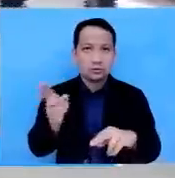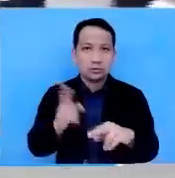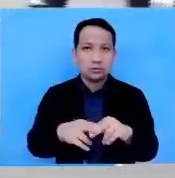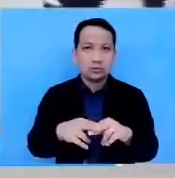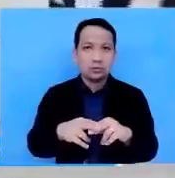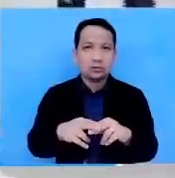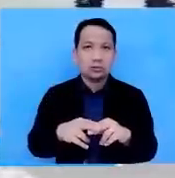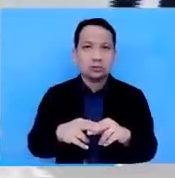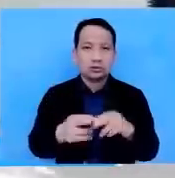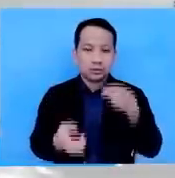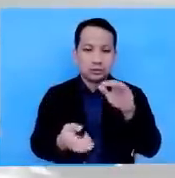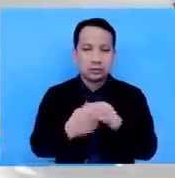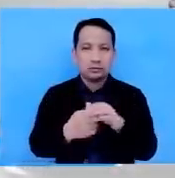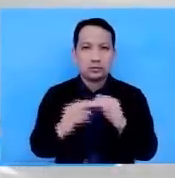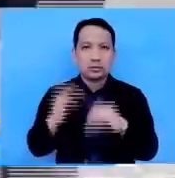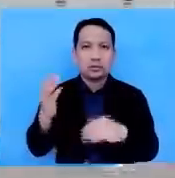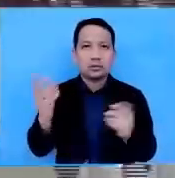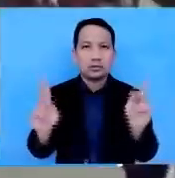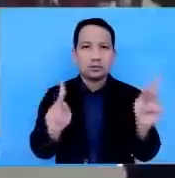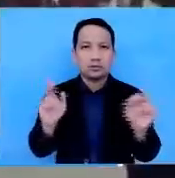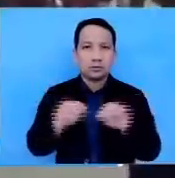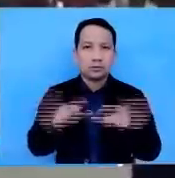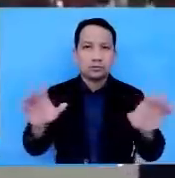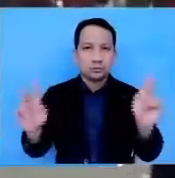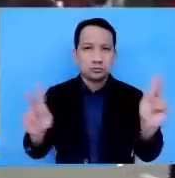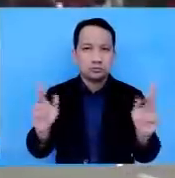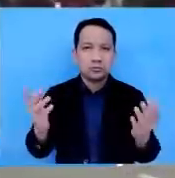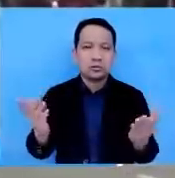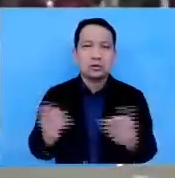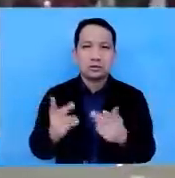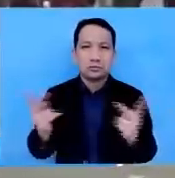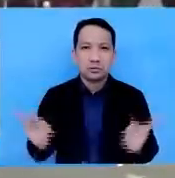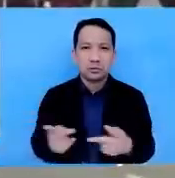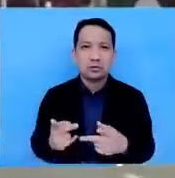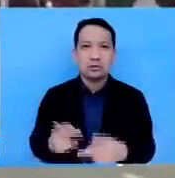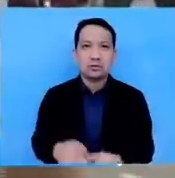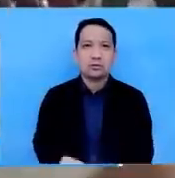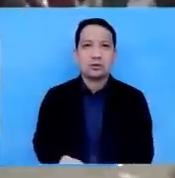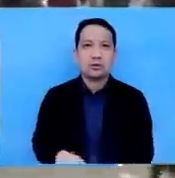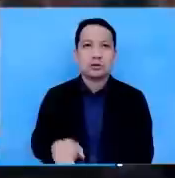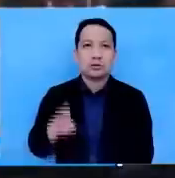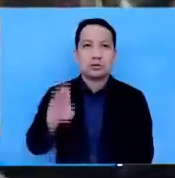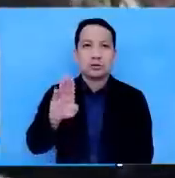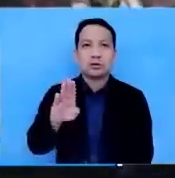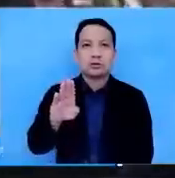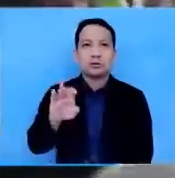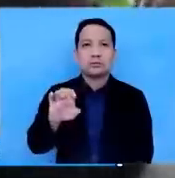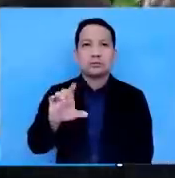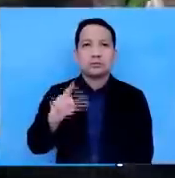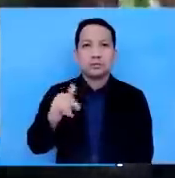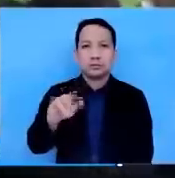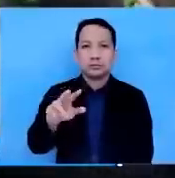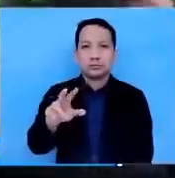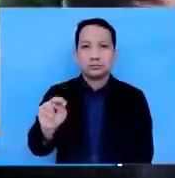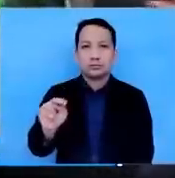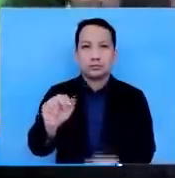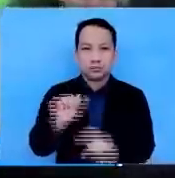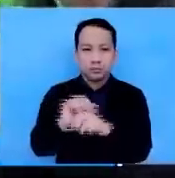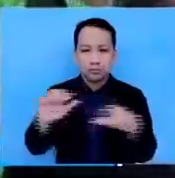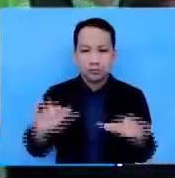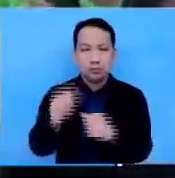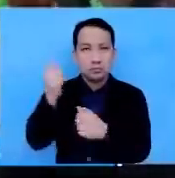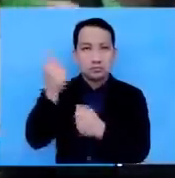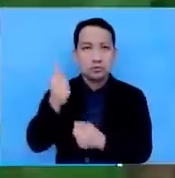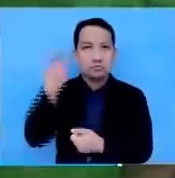lalo na sa mga manataong lungsod. Sa bansang Belgium, nagmarcha ang libo-libong trabahador bilang protesta